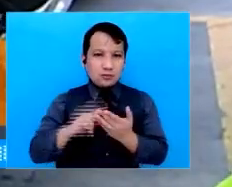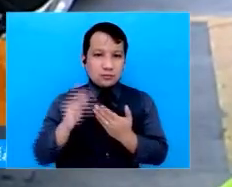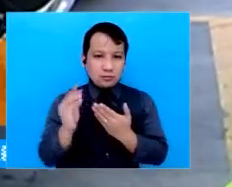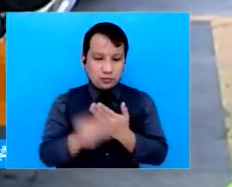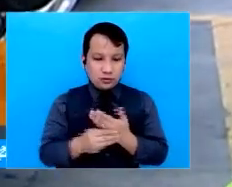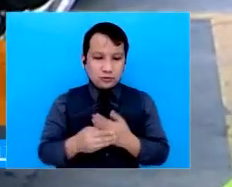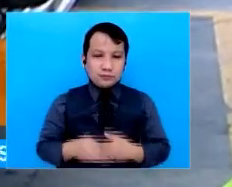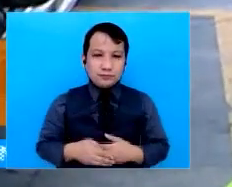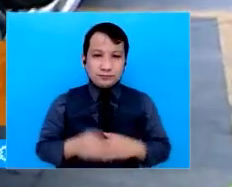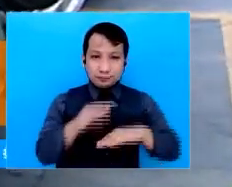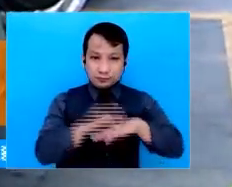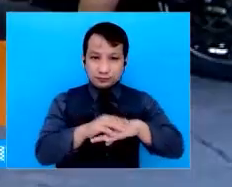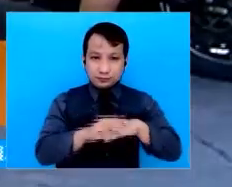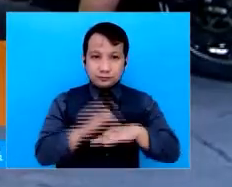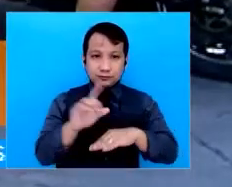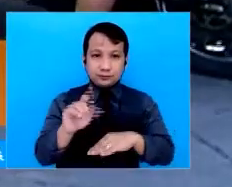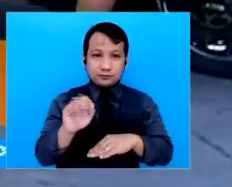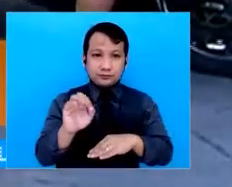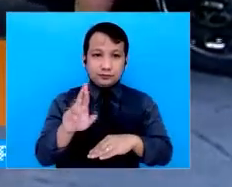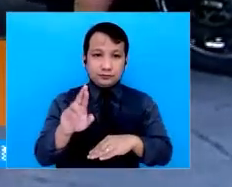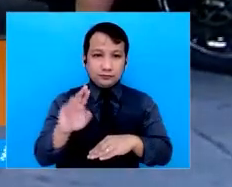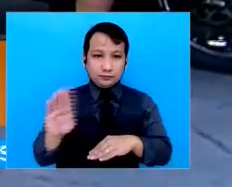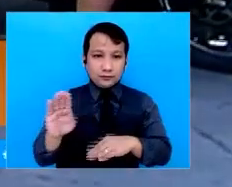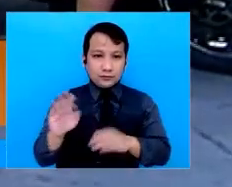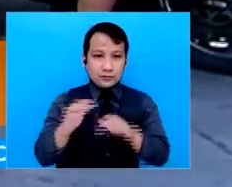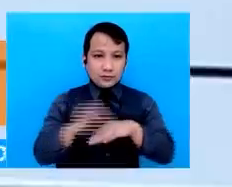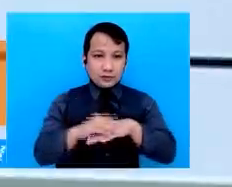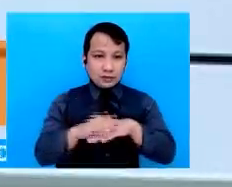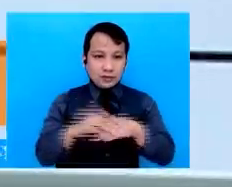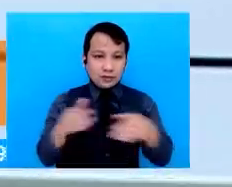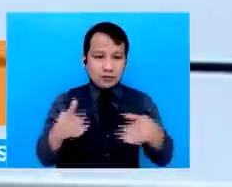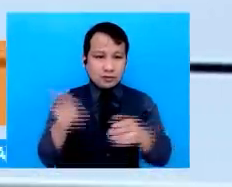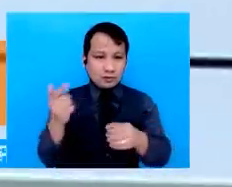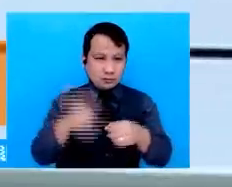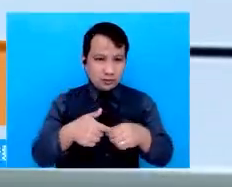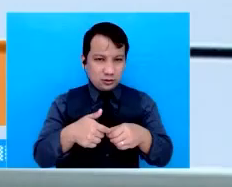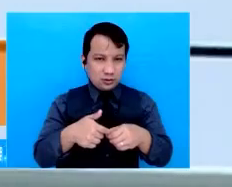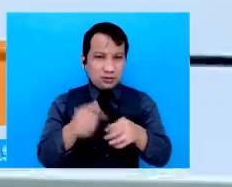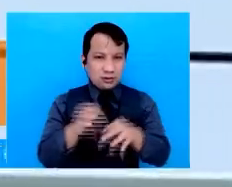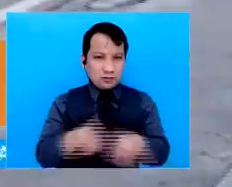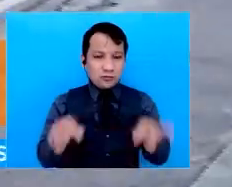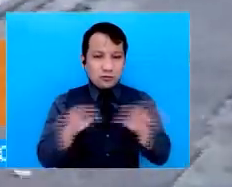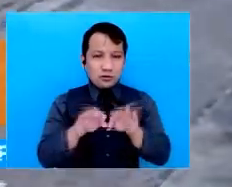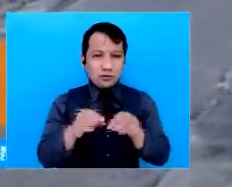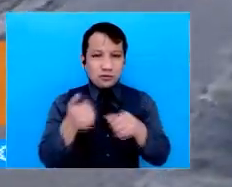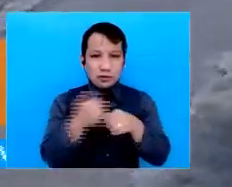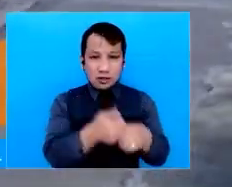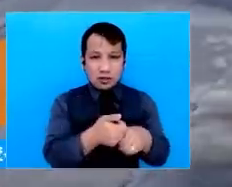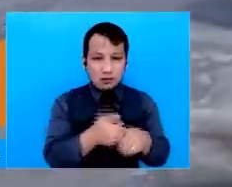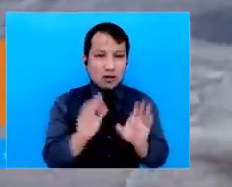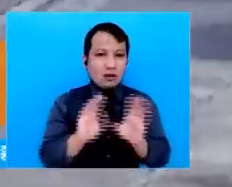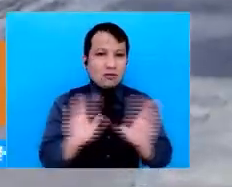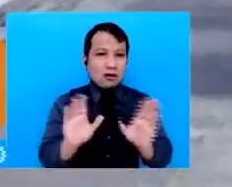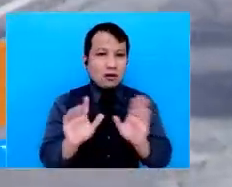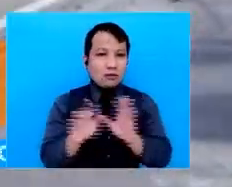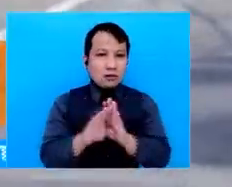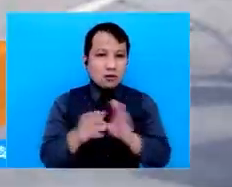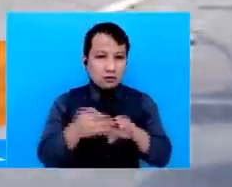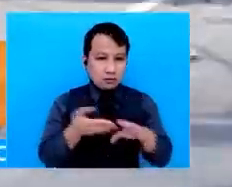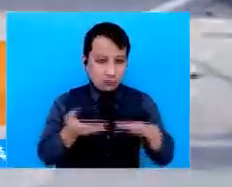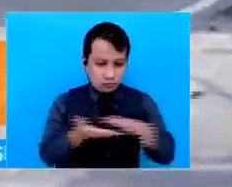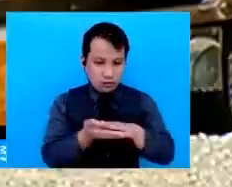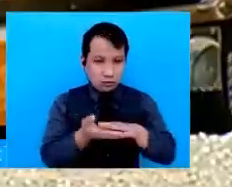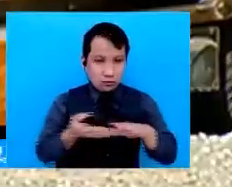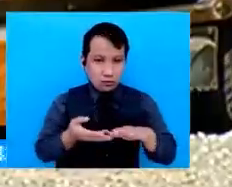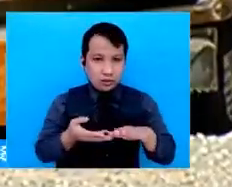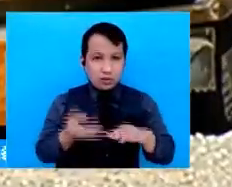Nagbabala naman ang LTFRB na bukod sa pagpapagasuin na lang dapat gamitin ang ayuda, bawal ding i-withdraw ang pera. Kung gawin